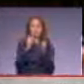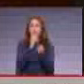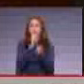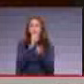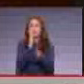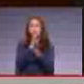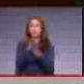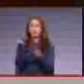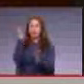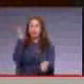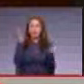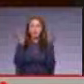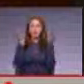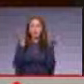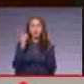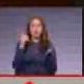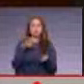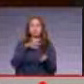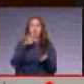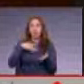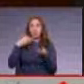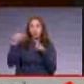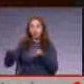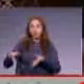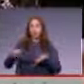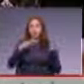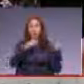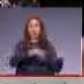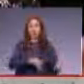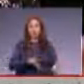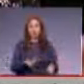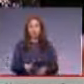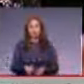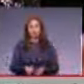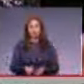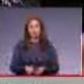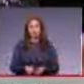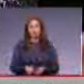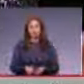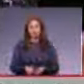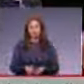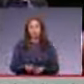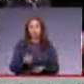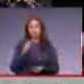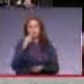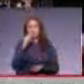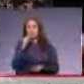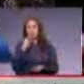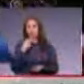في ناس مقربه بقى بين الطرفين تحب تلعب، تقول كلمه،